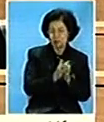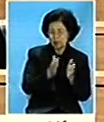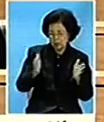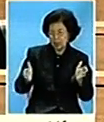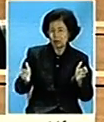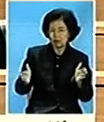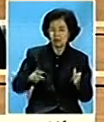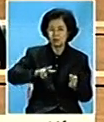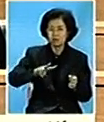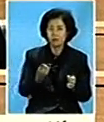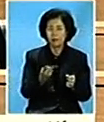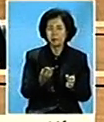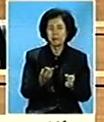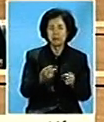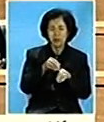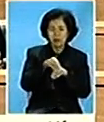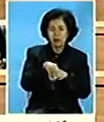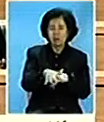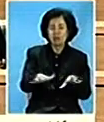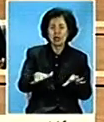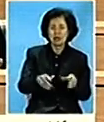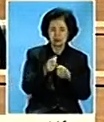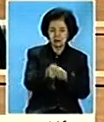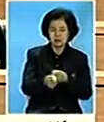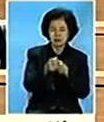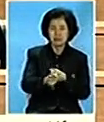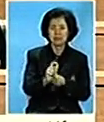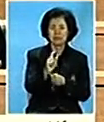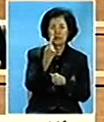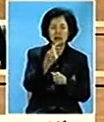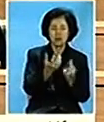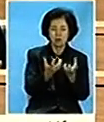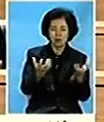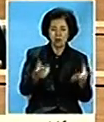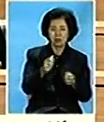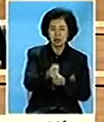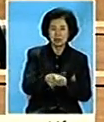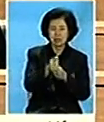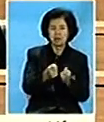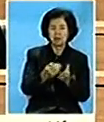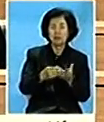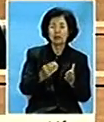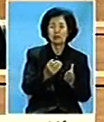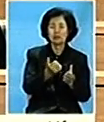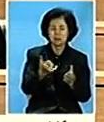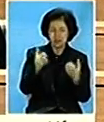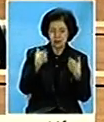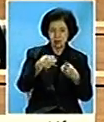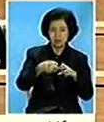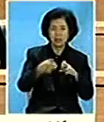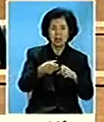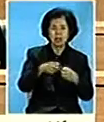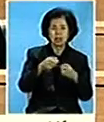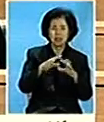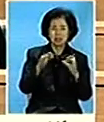างสินค้าเกษตรใหม่ครับท่านประธานกล่าวคือสินค้าเกษตรบางรายการที่มีปัญหาในเรื่องของการ